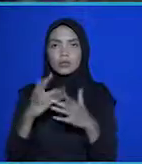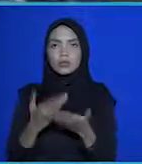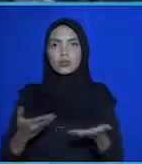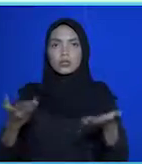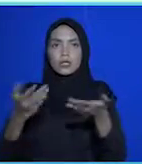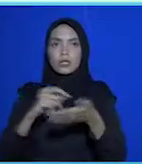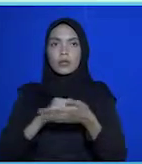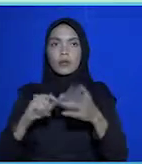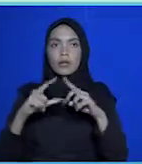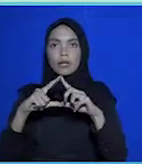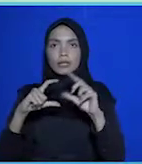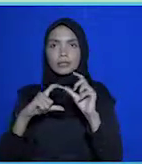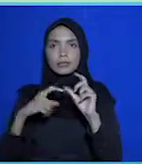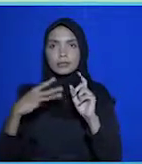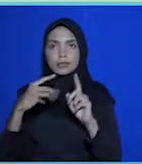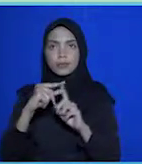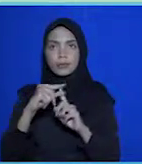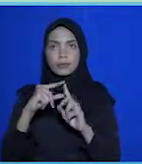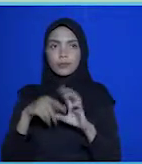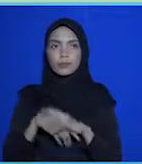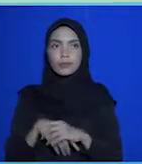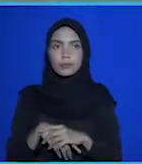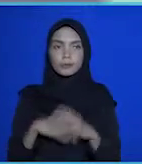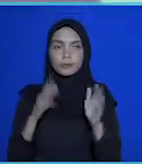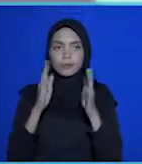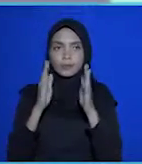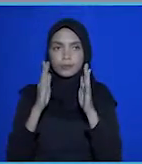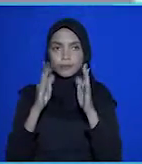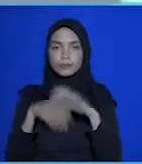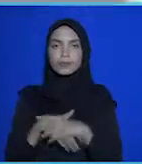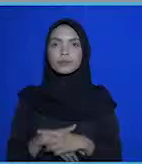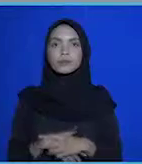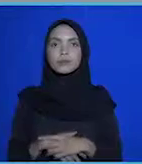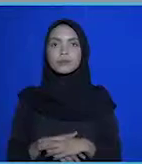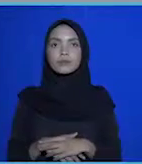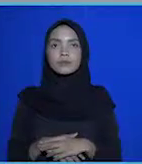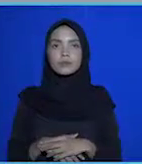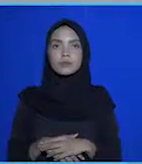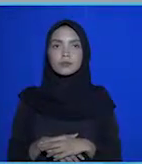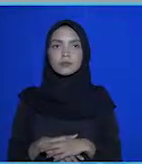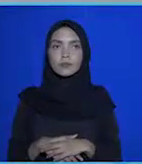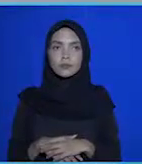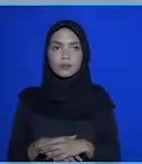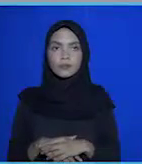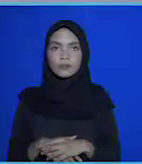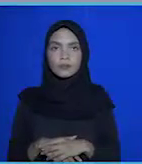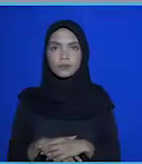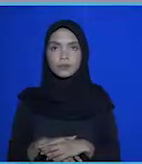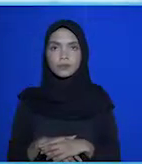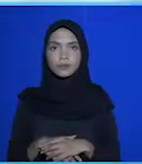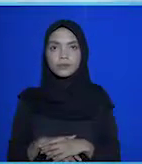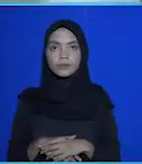Asep. Ya, kita kasih tepuk tangan pada narasumber kita. Silakan Bapak di ujung.